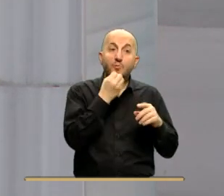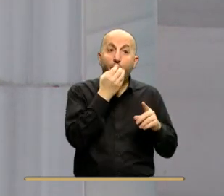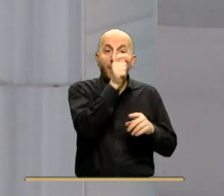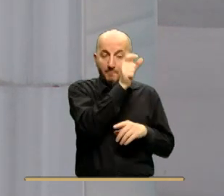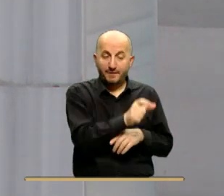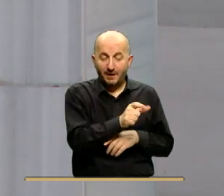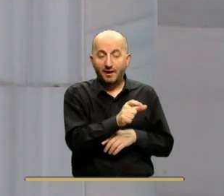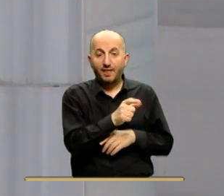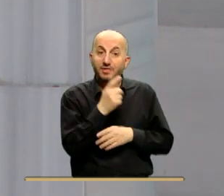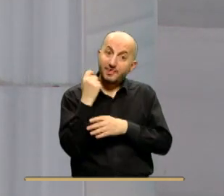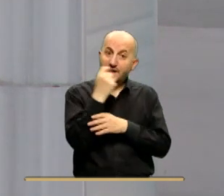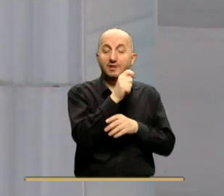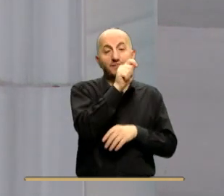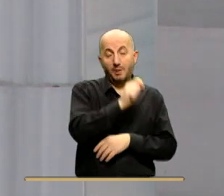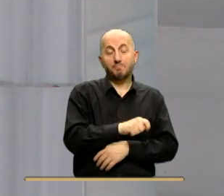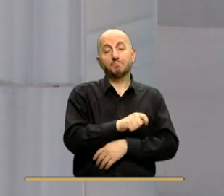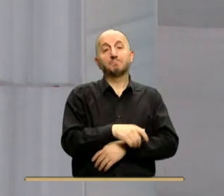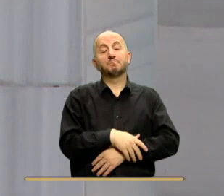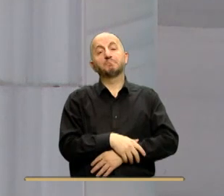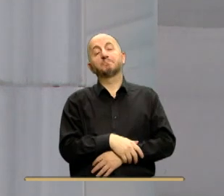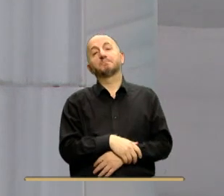ve şu teklifi yap.